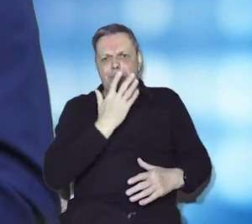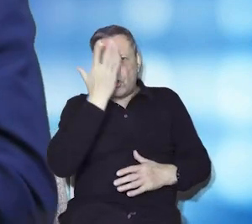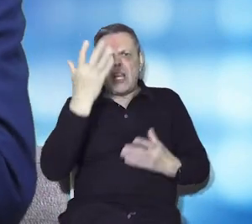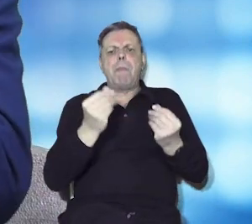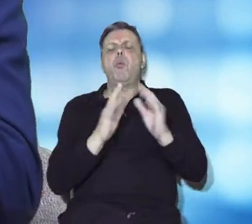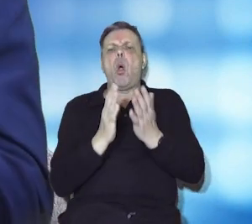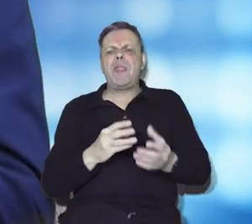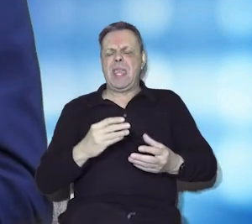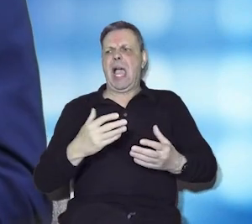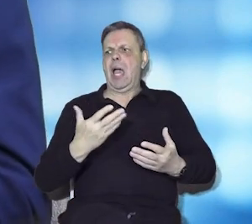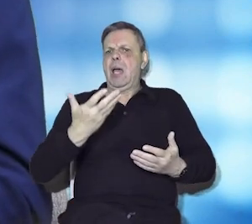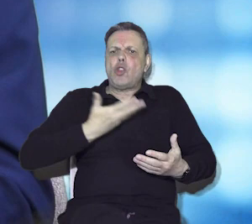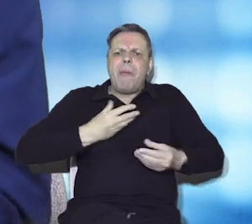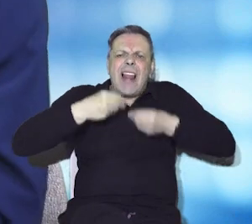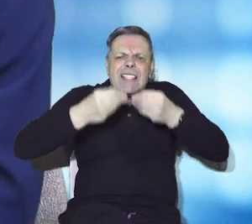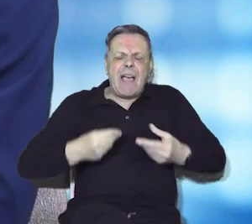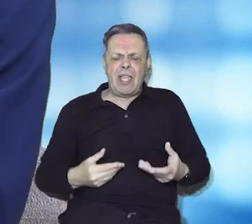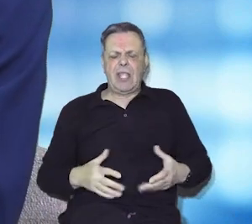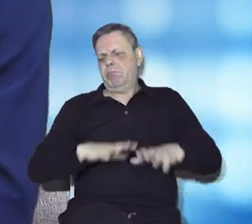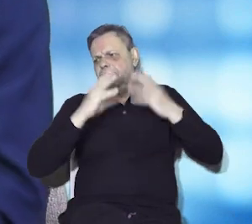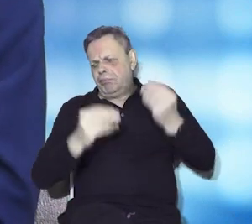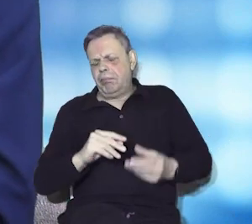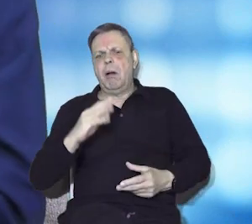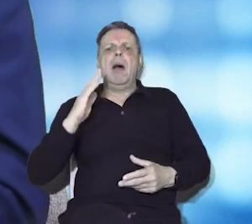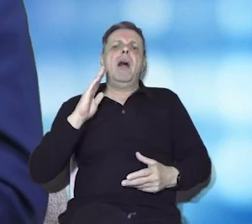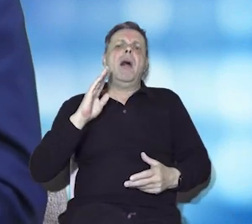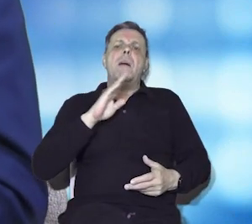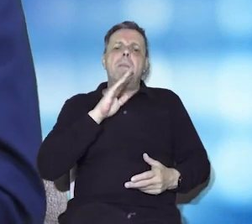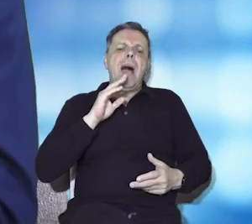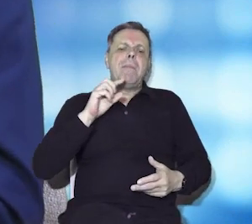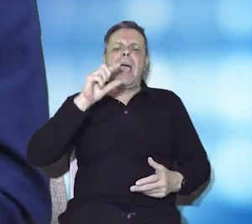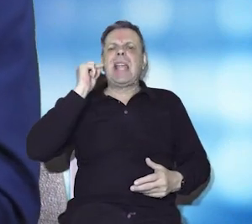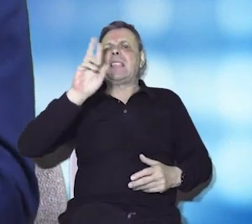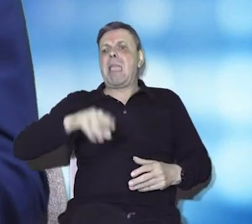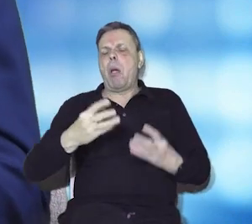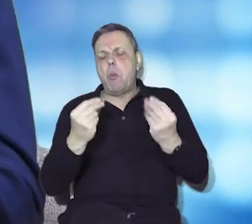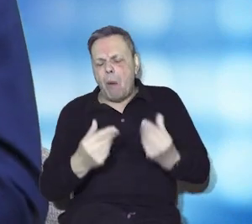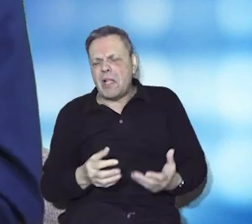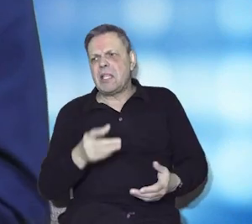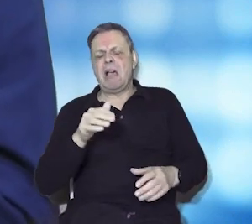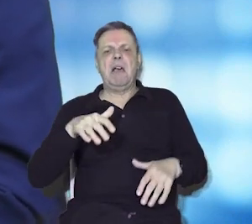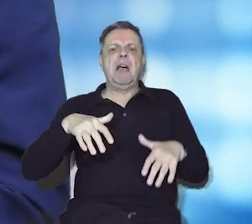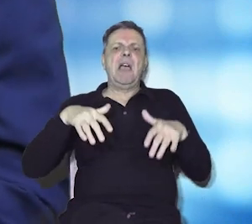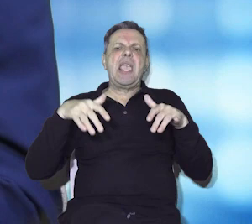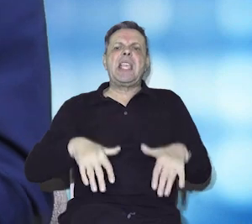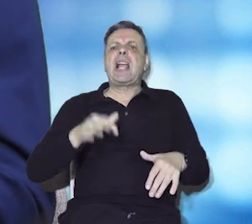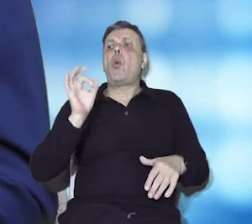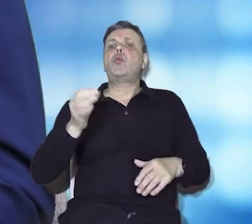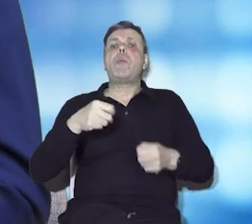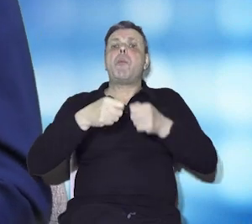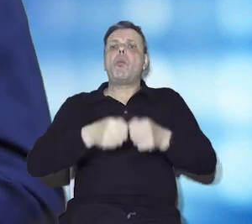se. Sve je to divno. Tatica i mama imaju novaca, igrate u dobrom klubu koji ima novaca,